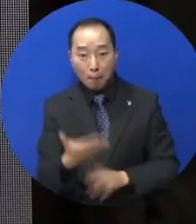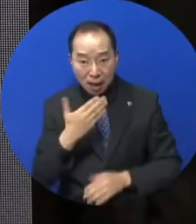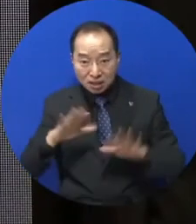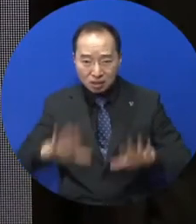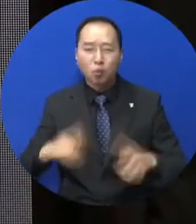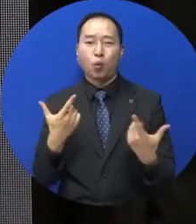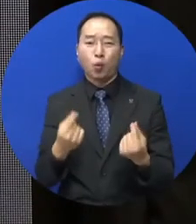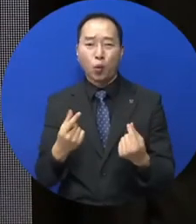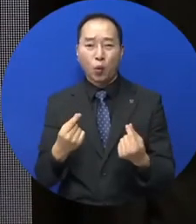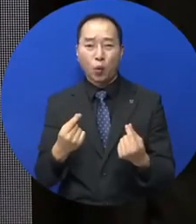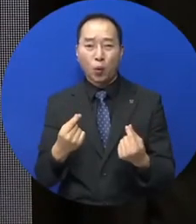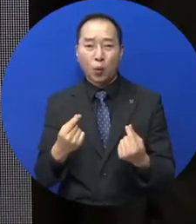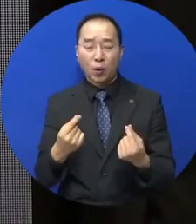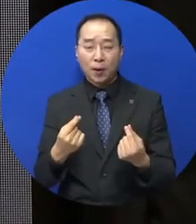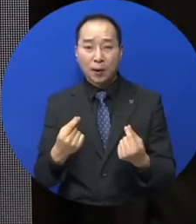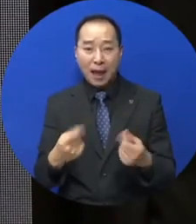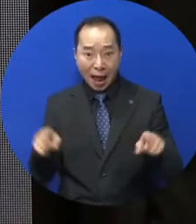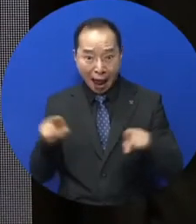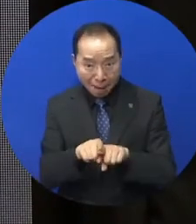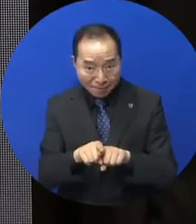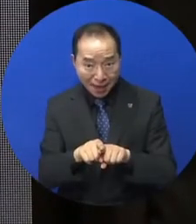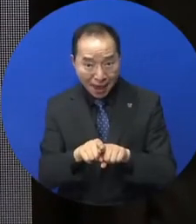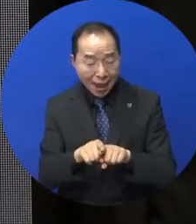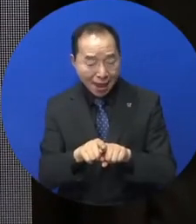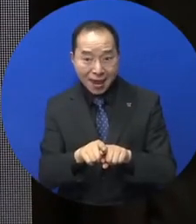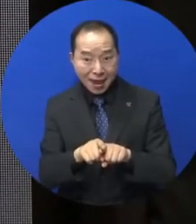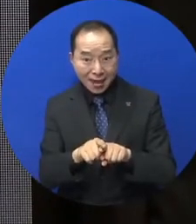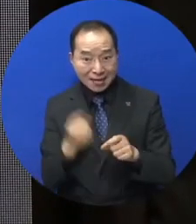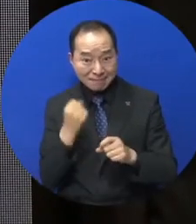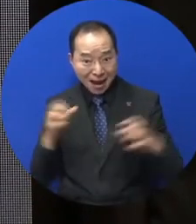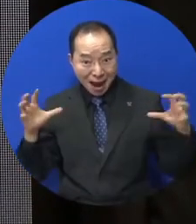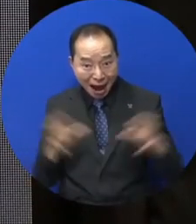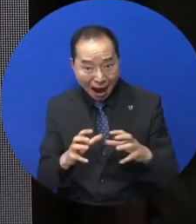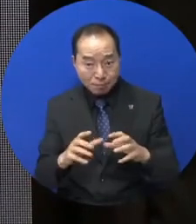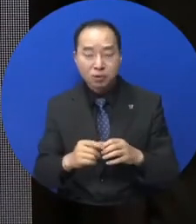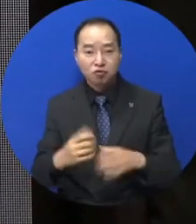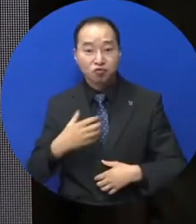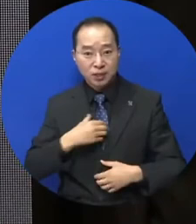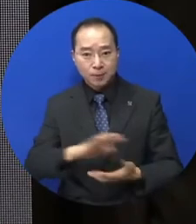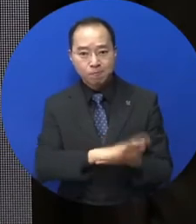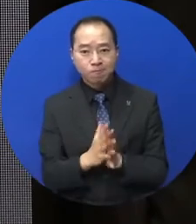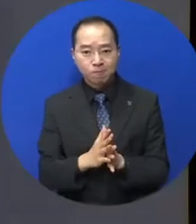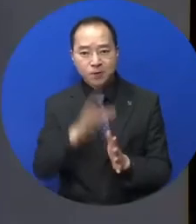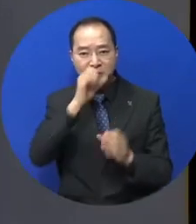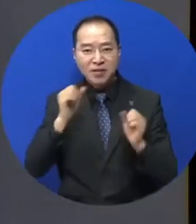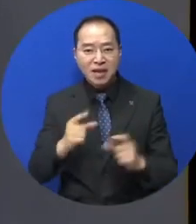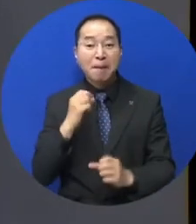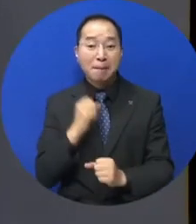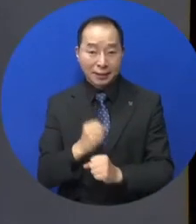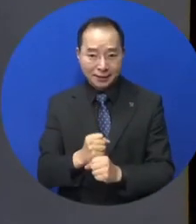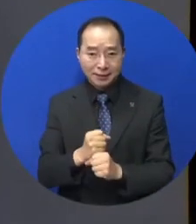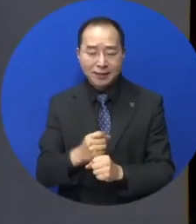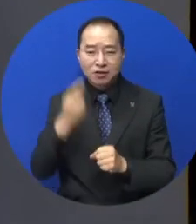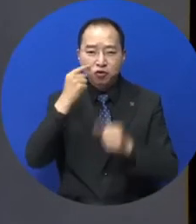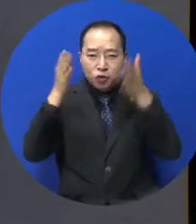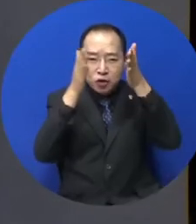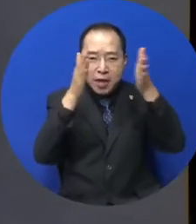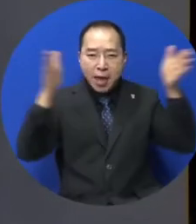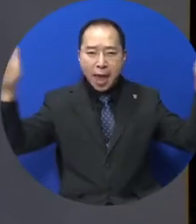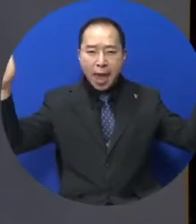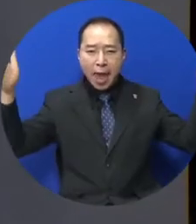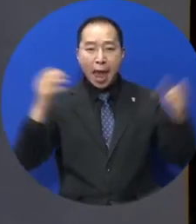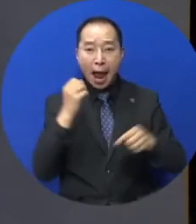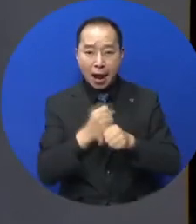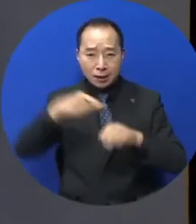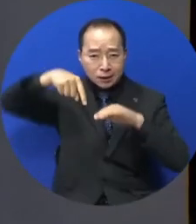함께 뱃직장도 맞들면서 위기를 기회로 만들어 가겠습니다. 넓게 보겠습니다.